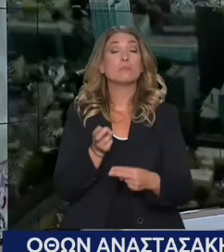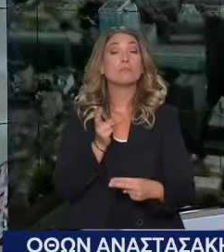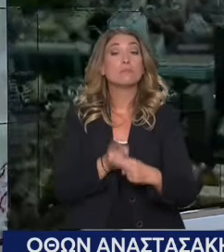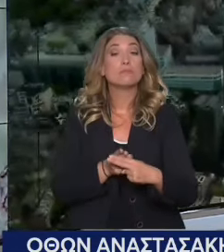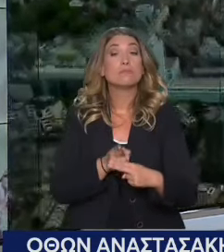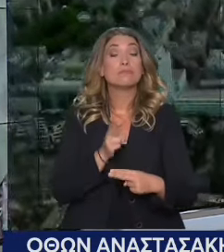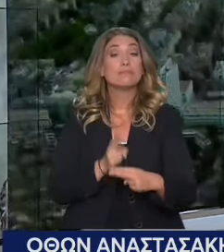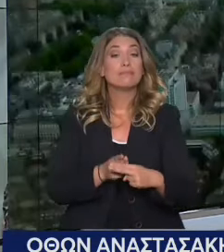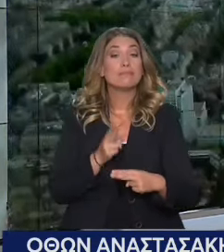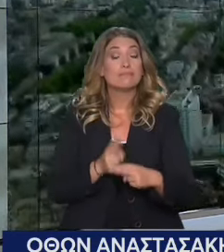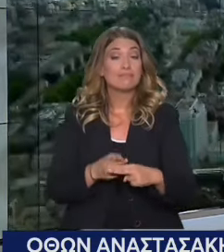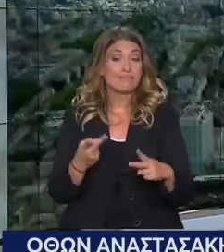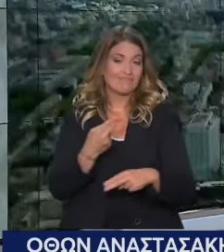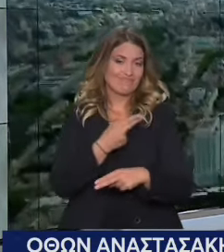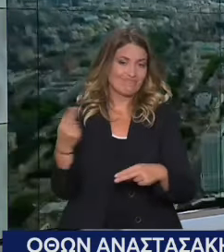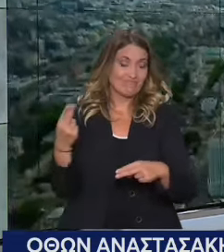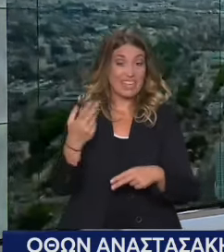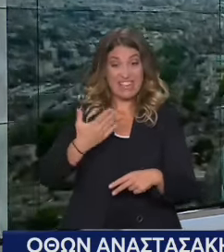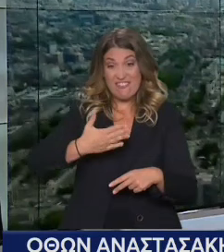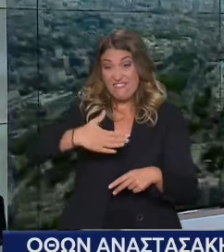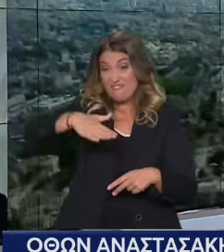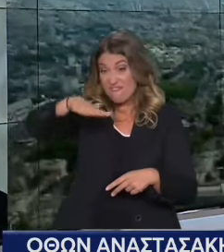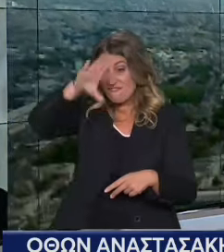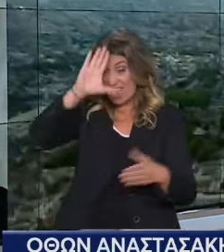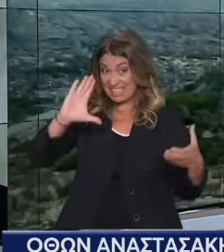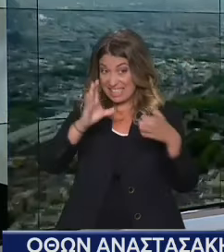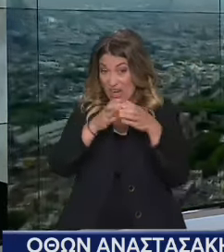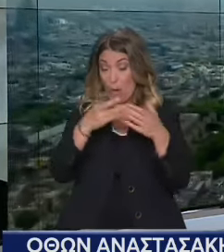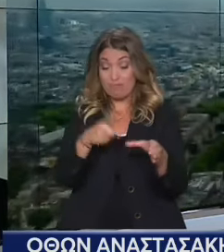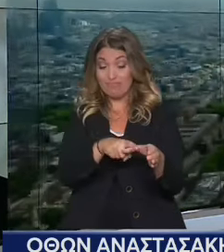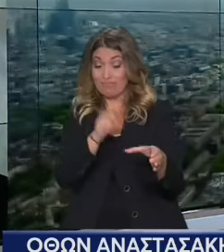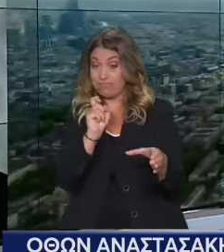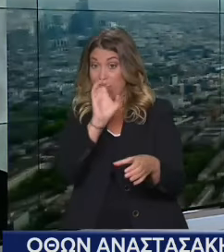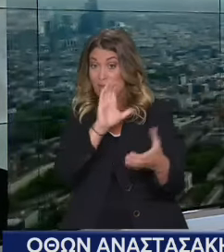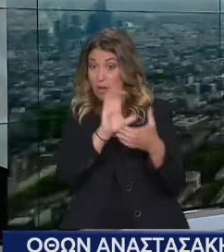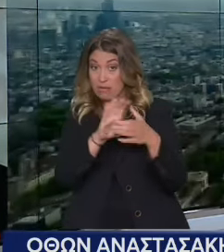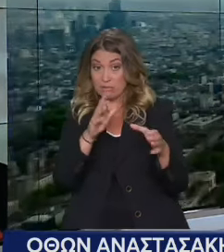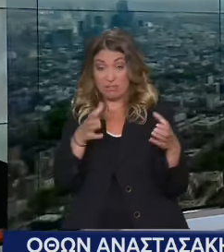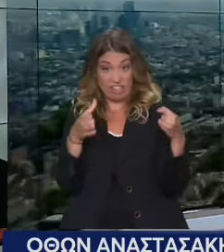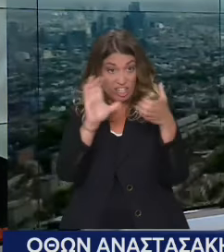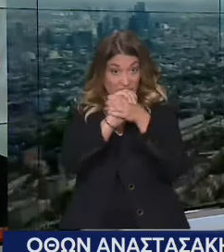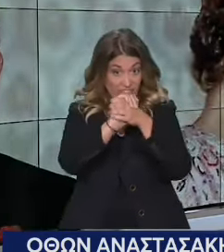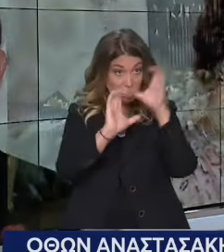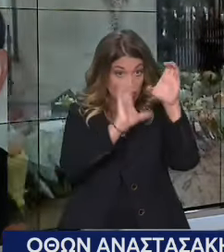αν θα παραμείνει το Ηνωμένο Βασίλειο ενωμένο μετά από το Brexit. Η εκτίμησή σας ποια είναι?